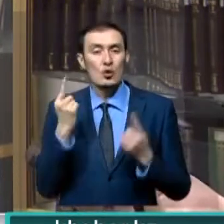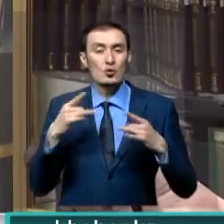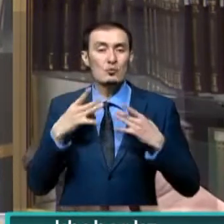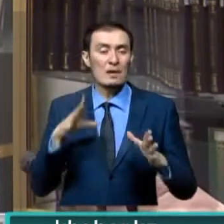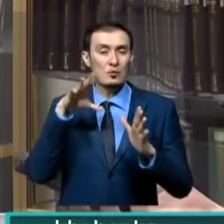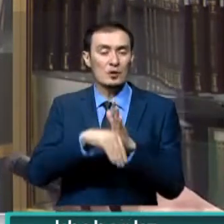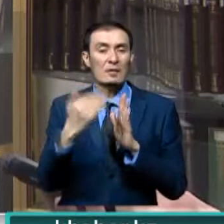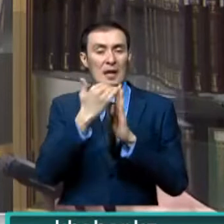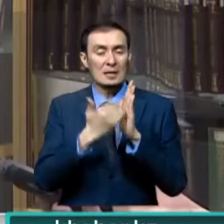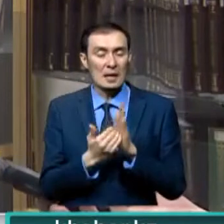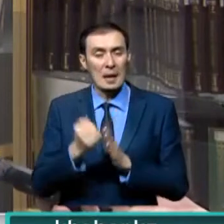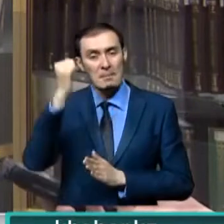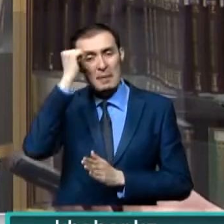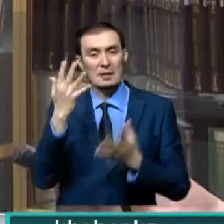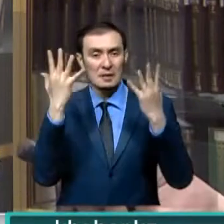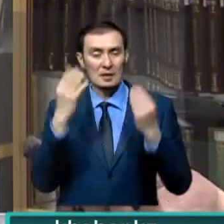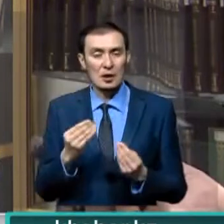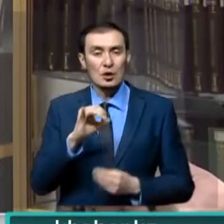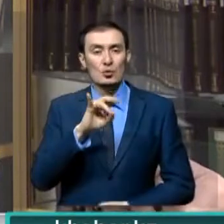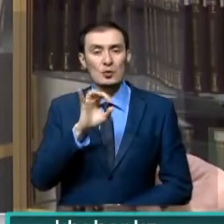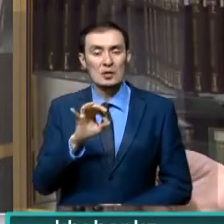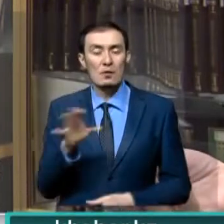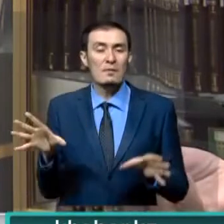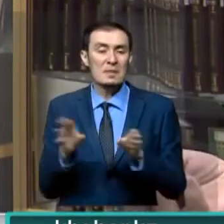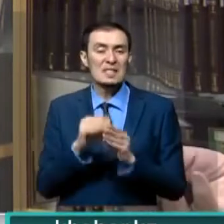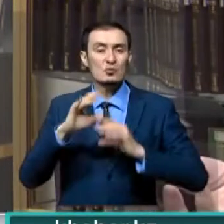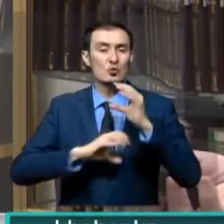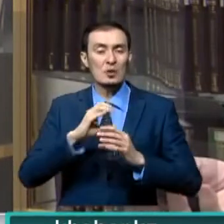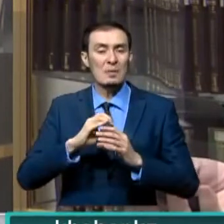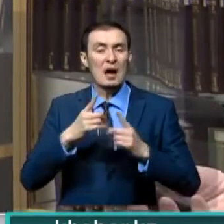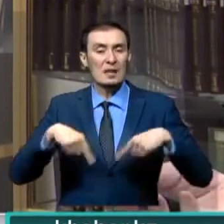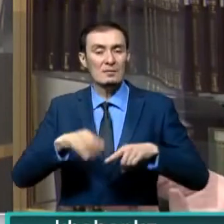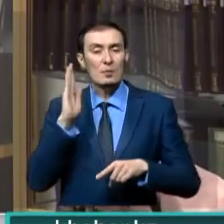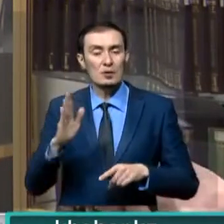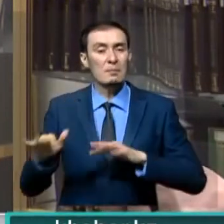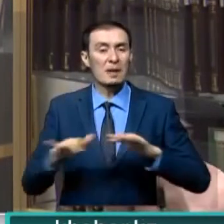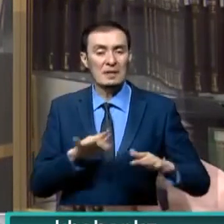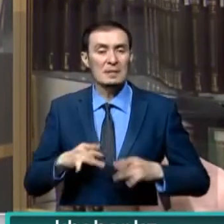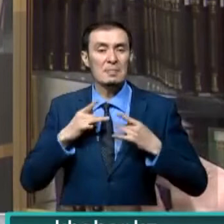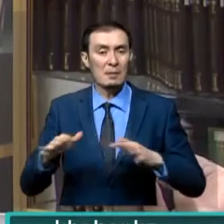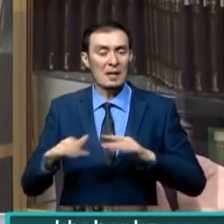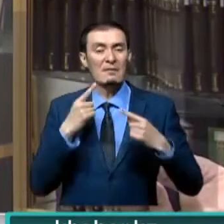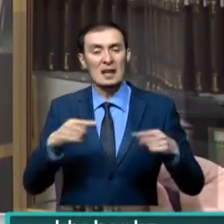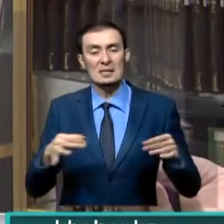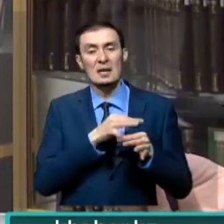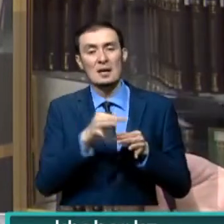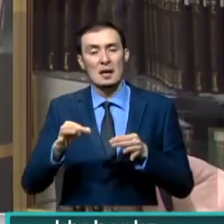включен в календарь памятных дат ЮНЕСКО. Совместно с международными организациями мы будем проводить мероприятия в разных городах и странах.